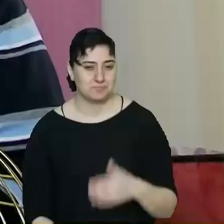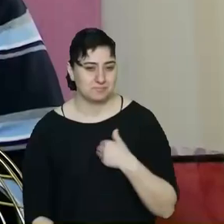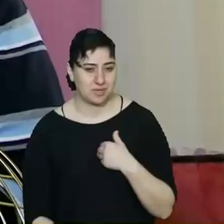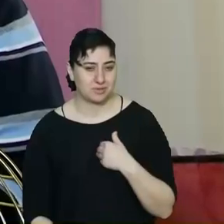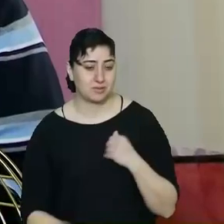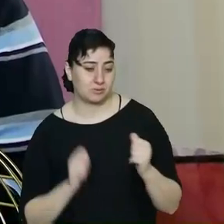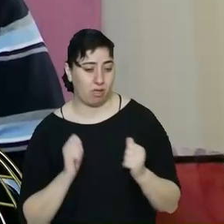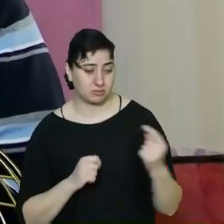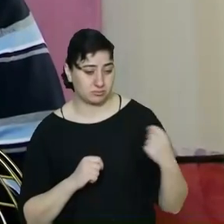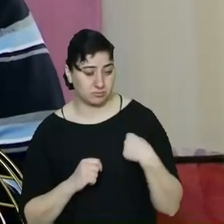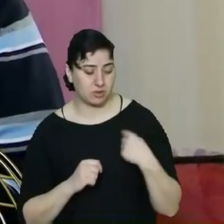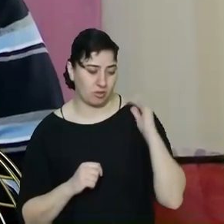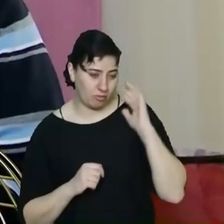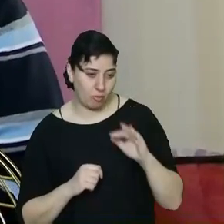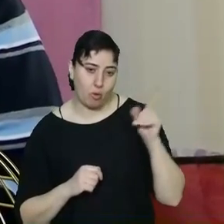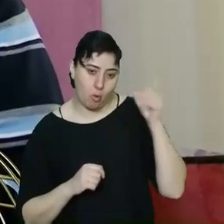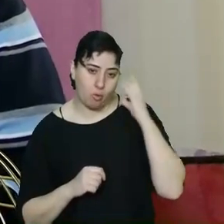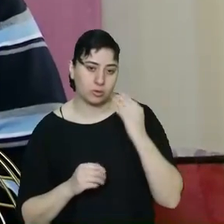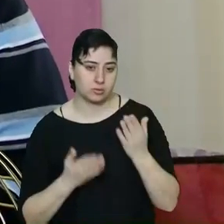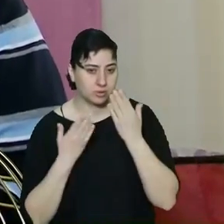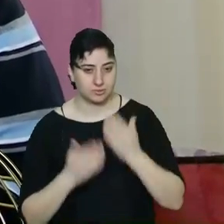Benimle dans etmek ne demekmiş öğrenirsin.